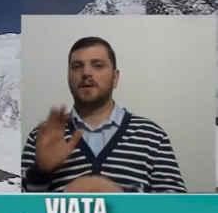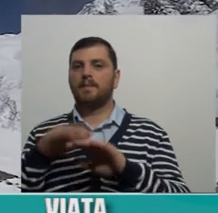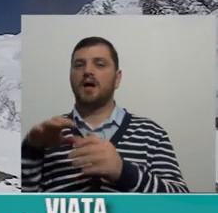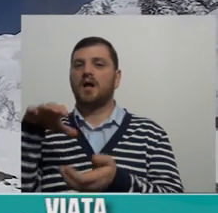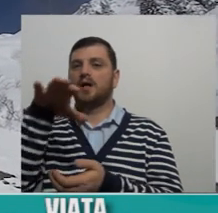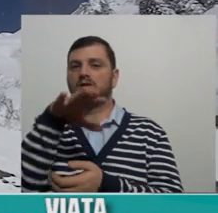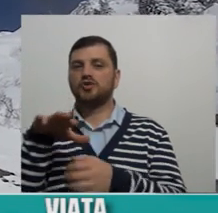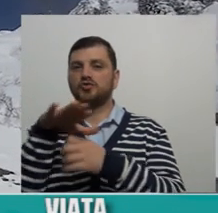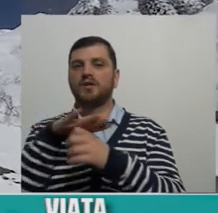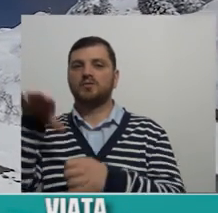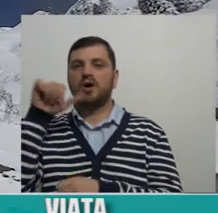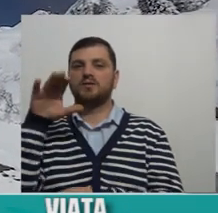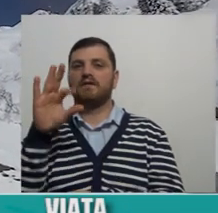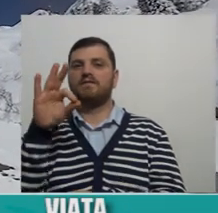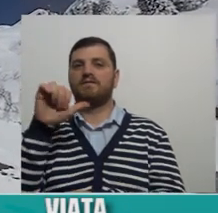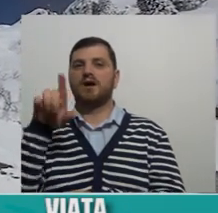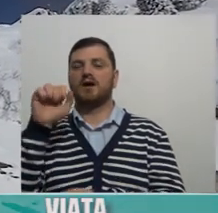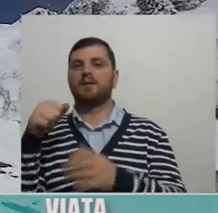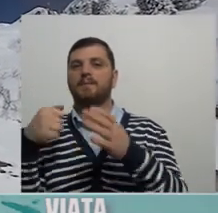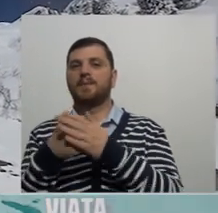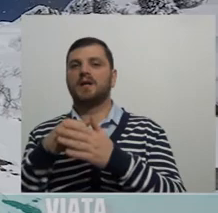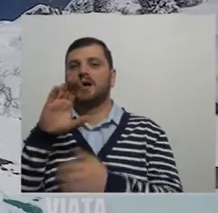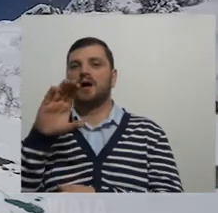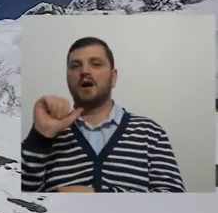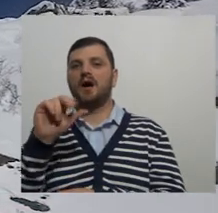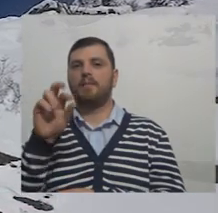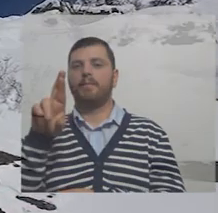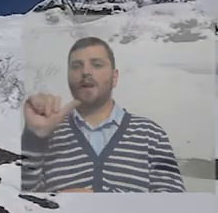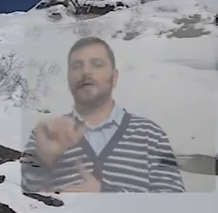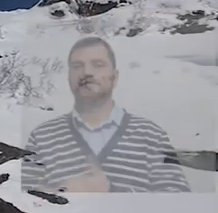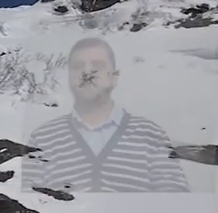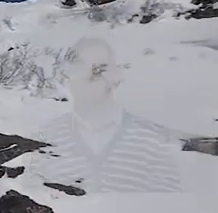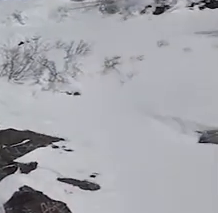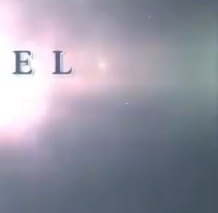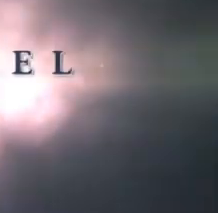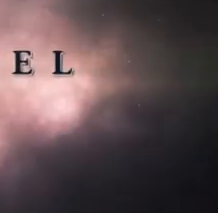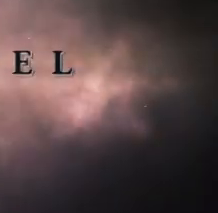Pe zona din Argeș a Făgărașului se urcă doar până la Capra.